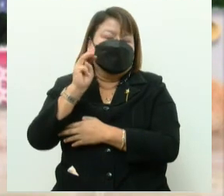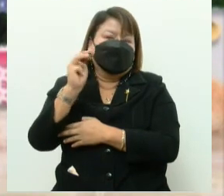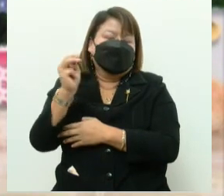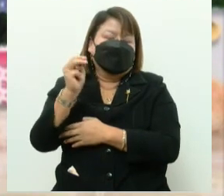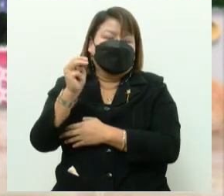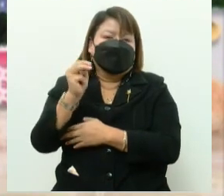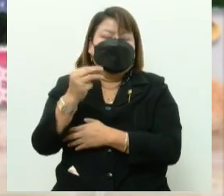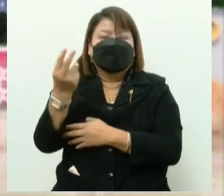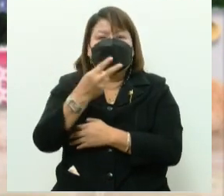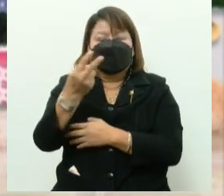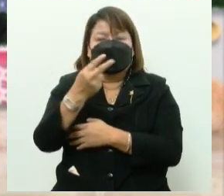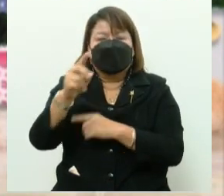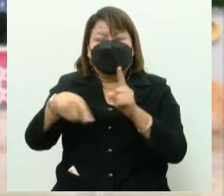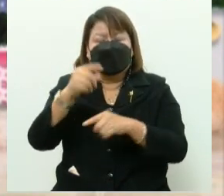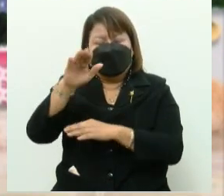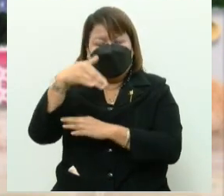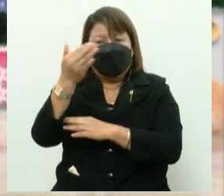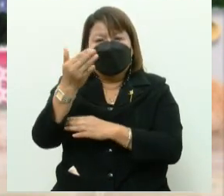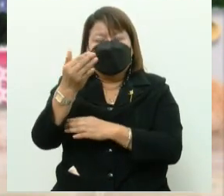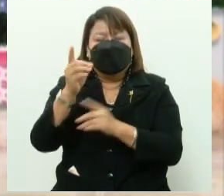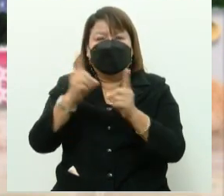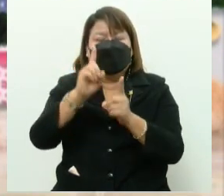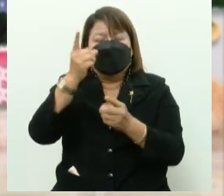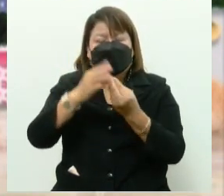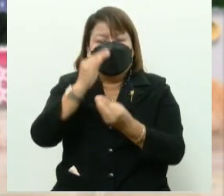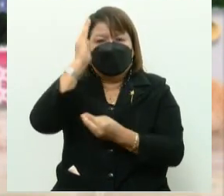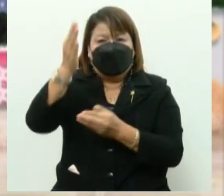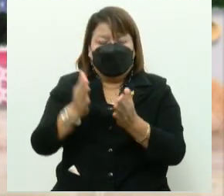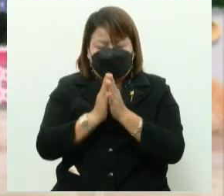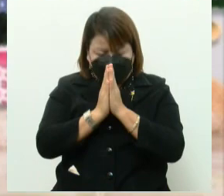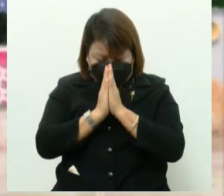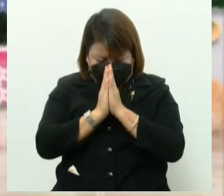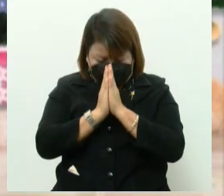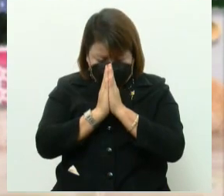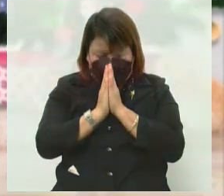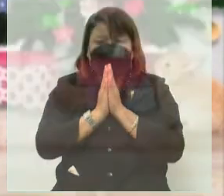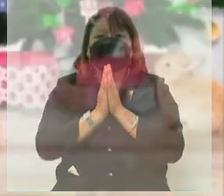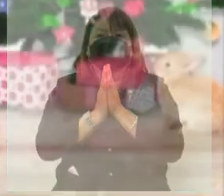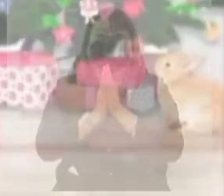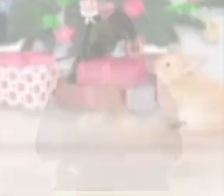จมาศเพชรวงศ์นะคะเราทั้งสองคนค่ะต้องลาไปก่อนไว้พบกันใหม่สัปดาห์หน้าสวัสดีค่ะ สวัสดีครับ